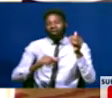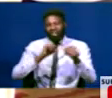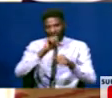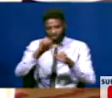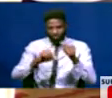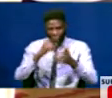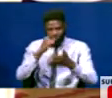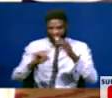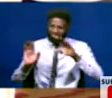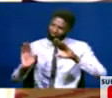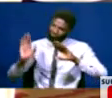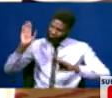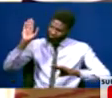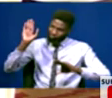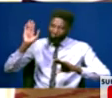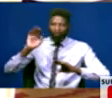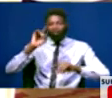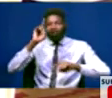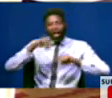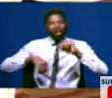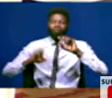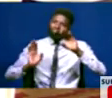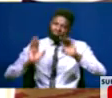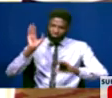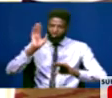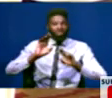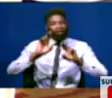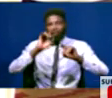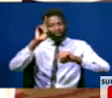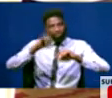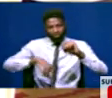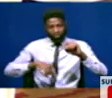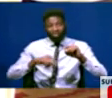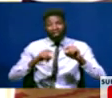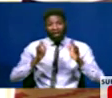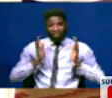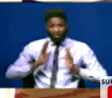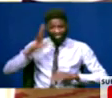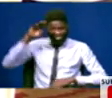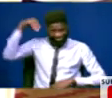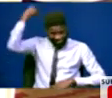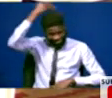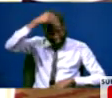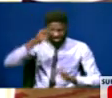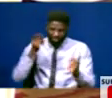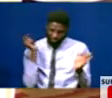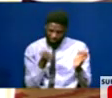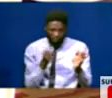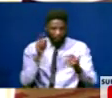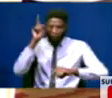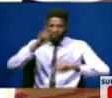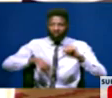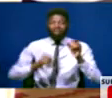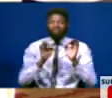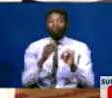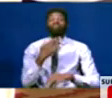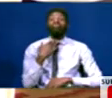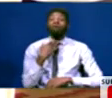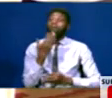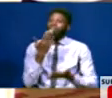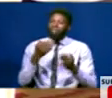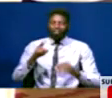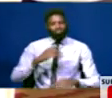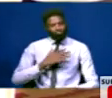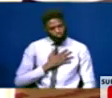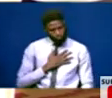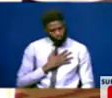huwezi kula na ndipozo unaona Mkurino hawezi kula kiapo. Kama unataka ale kiapo pengine asike kifua yake. Hata